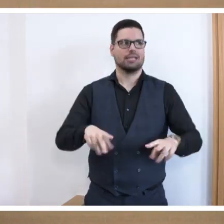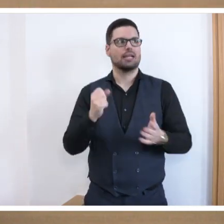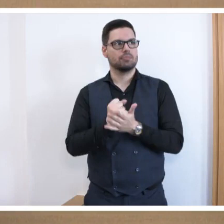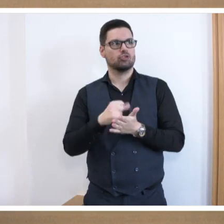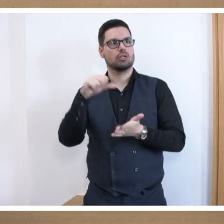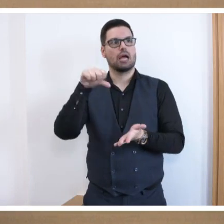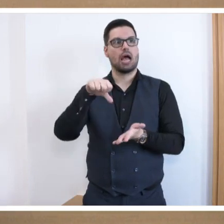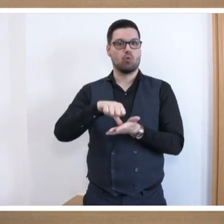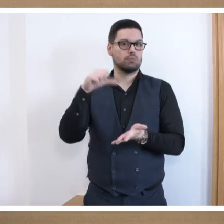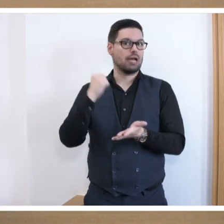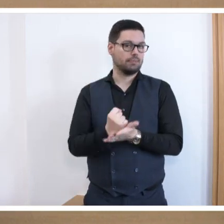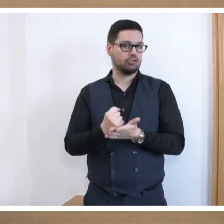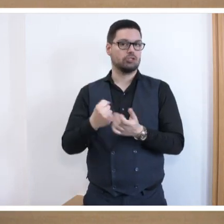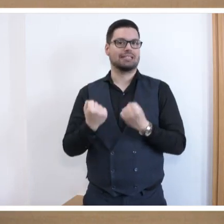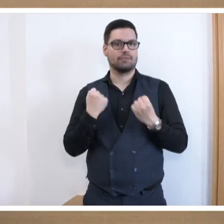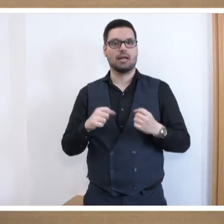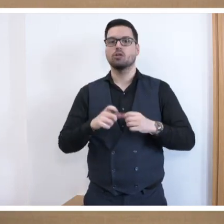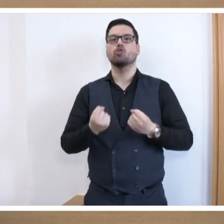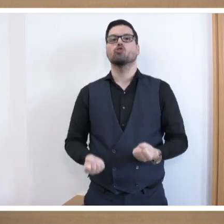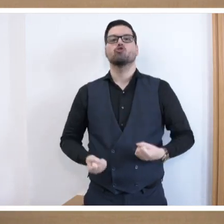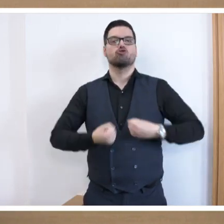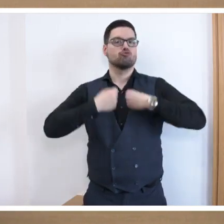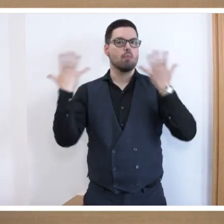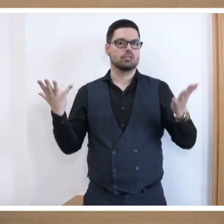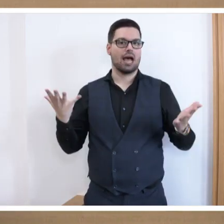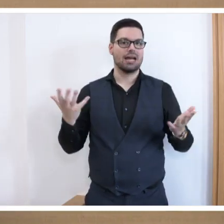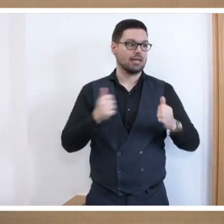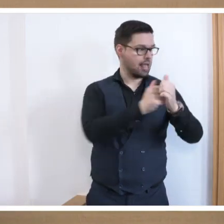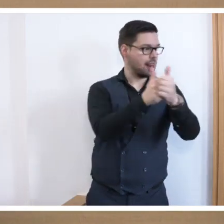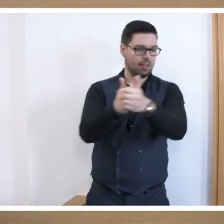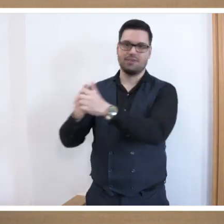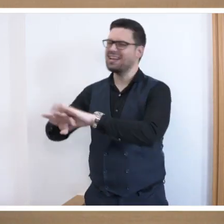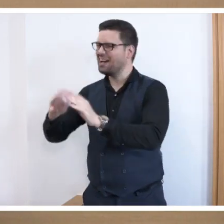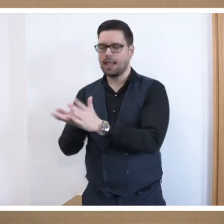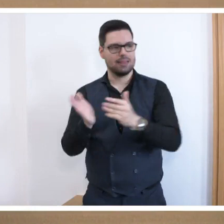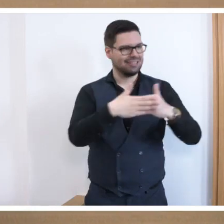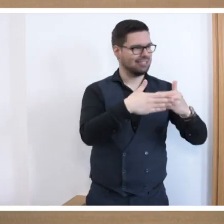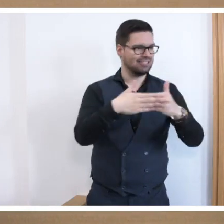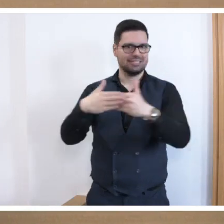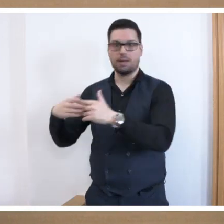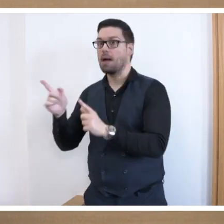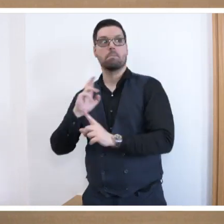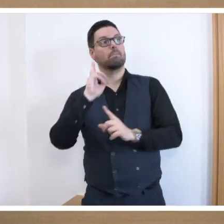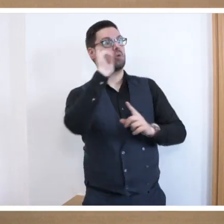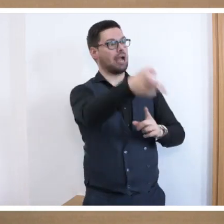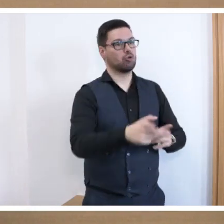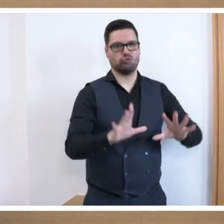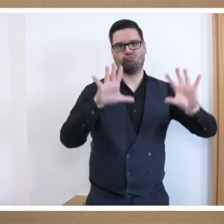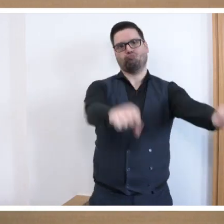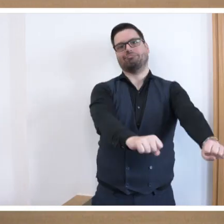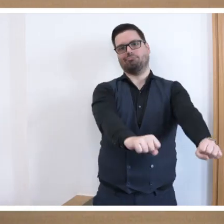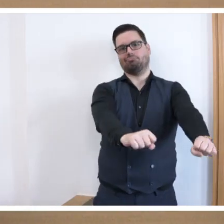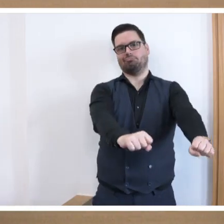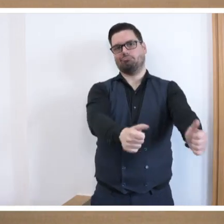hauptamtlichen Kräften, allen Spontanhelferinnen und Spontanhelfern, allen Nachbarn, die einfach rausgegangen sind und angegriffen